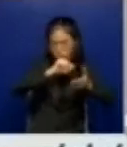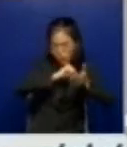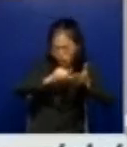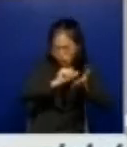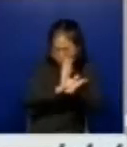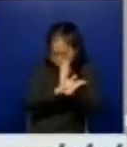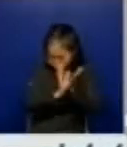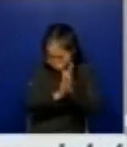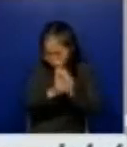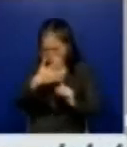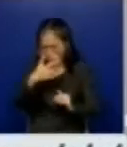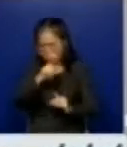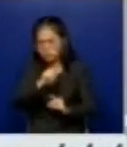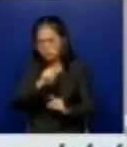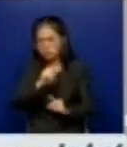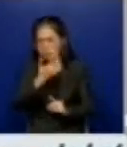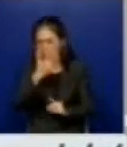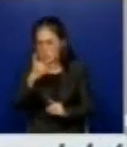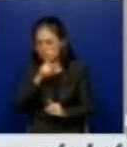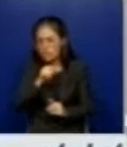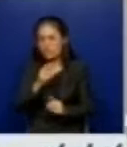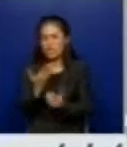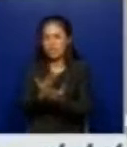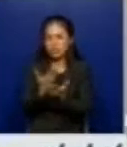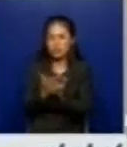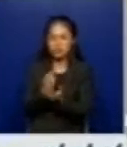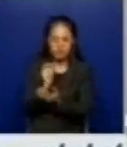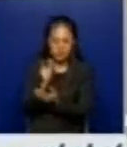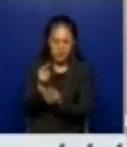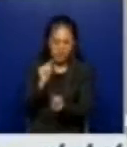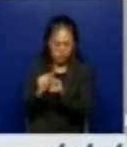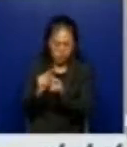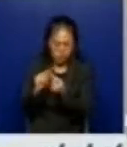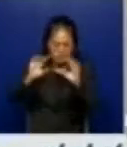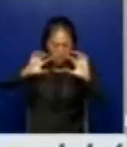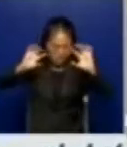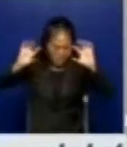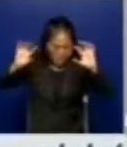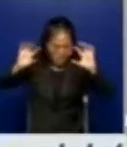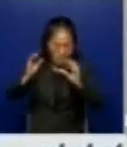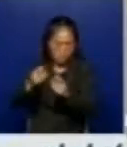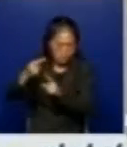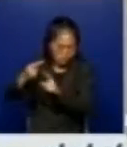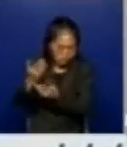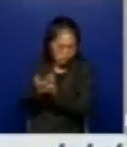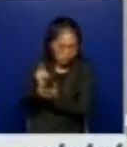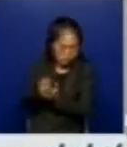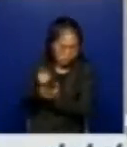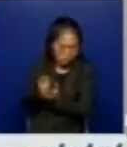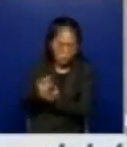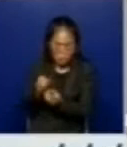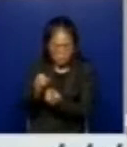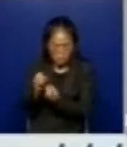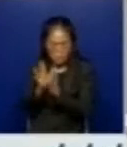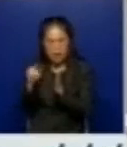การใช้จ่ายของราชการประจำค่อนข้างจะมากเกินกว่าความจำเป็นเดี๋ยวในตอนท้ายผมจะขออนุญาตท่านประธานนะไล่เจาะเป็